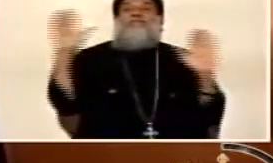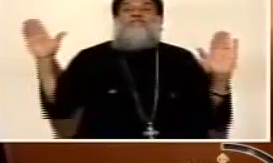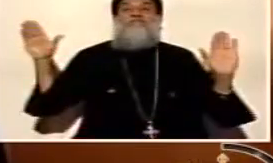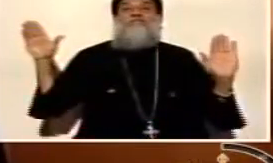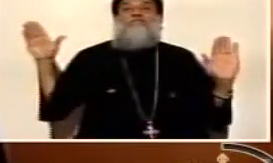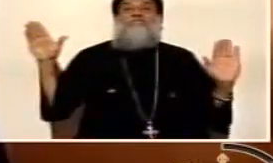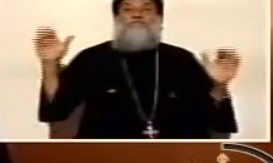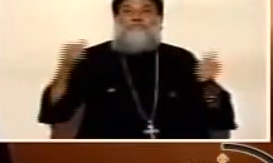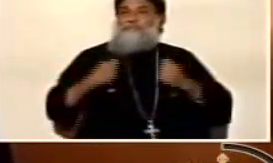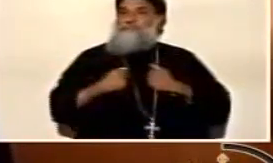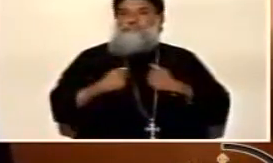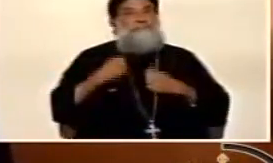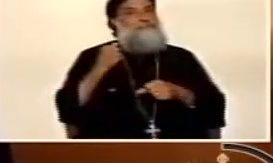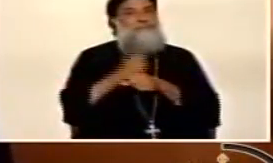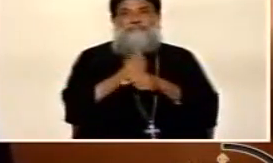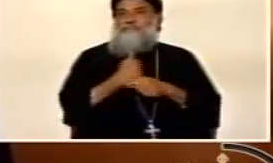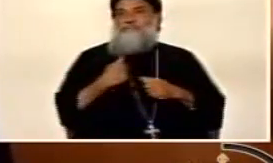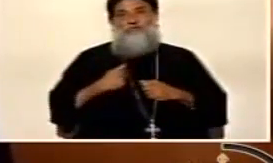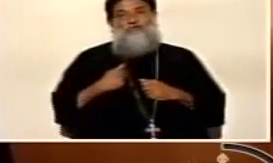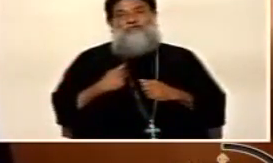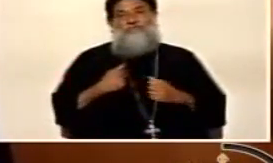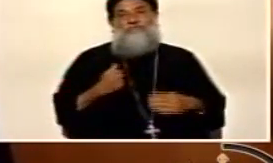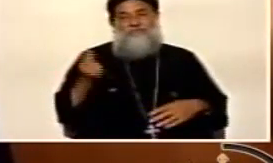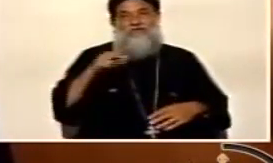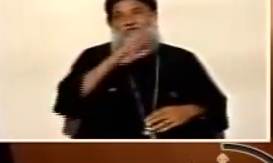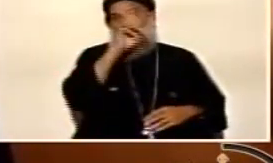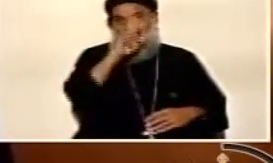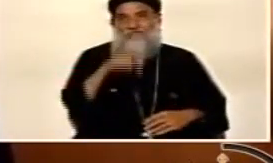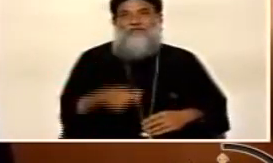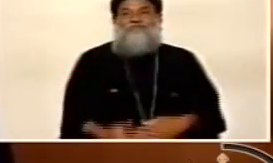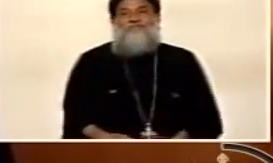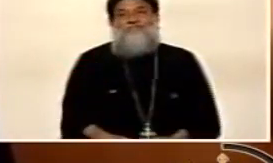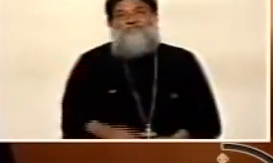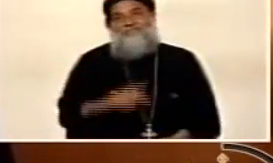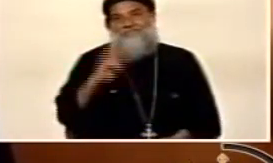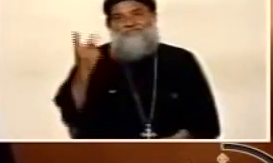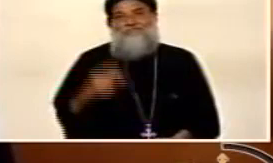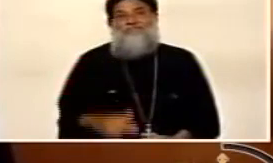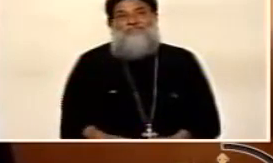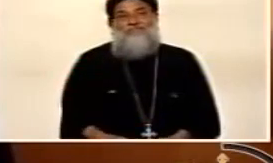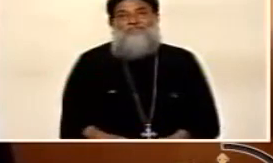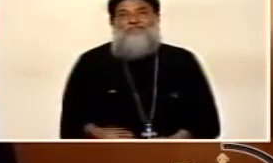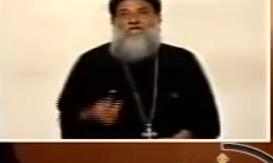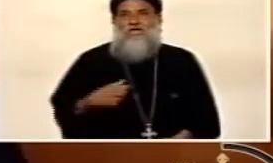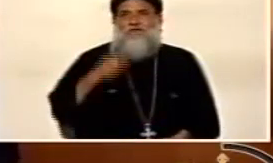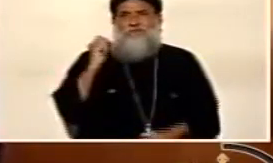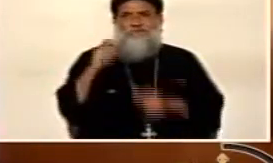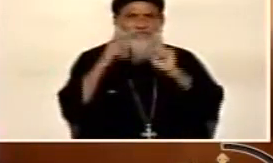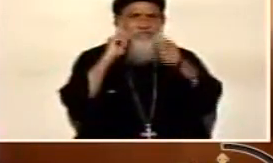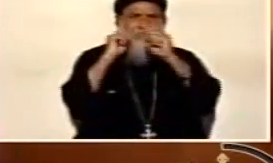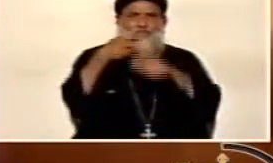من حقنا يعني. سؤال تاني سيد فضل. بيقول: أنا بدفع العشور